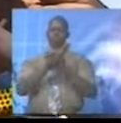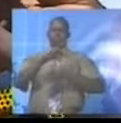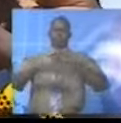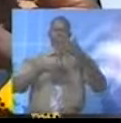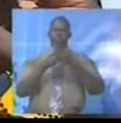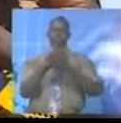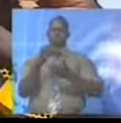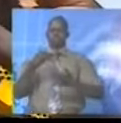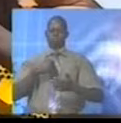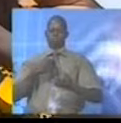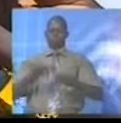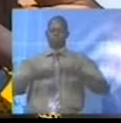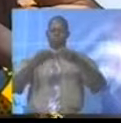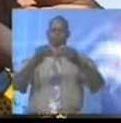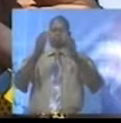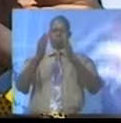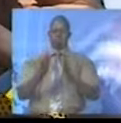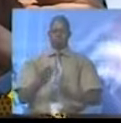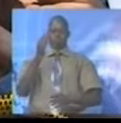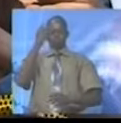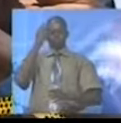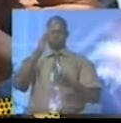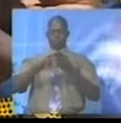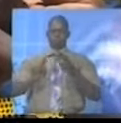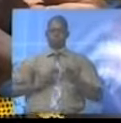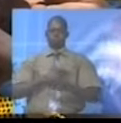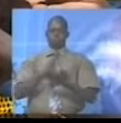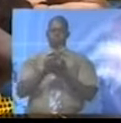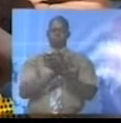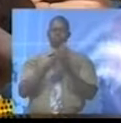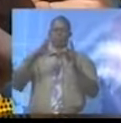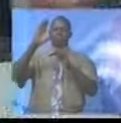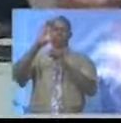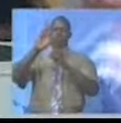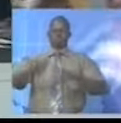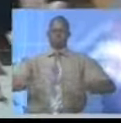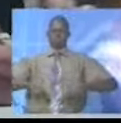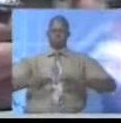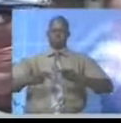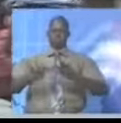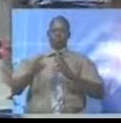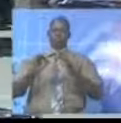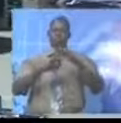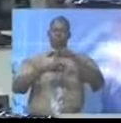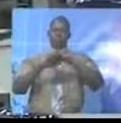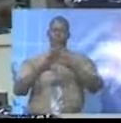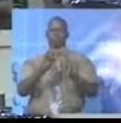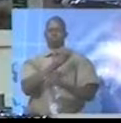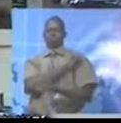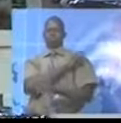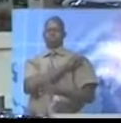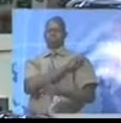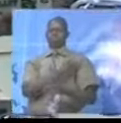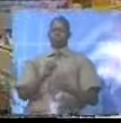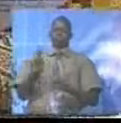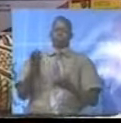où il y a des donateurs et à penser à nous toujours pour améliorer nos conditions de vie. La fondation Abdallah Ben Massoud